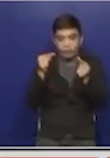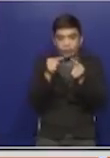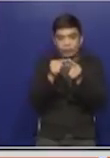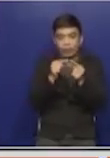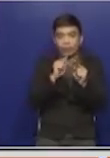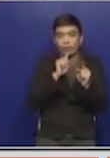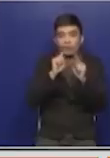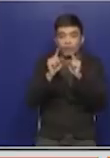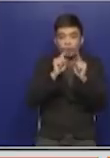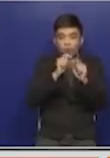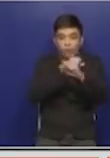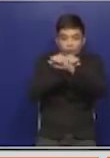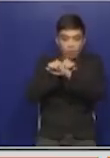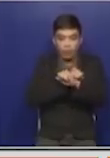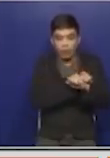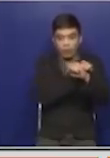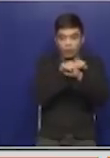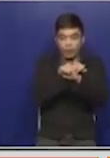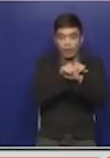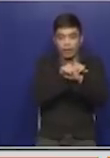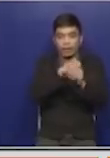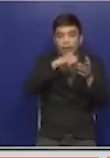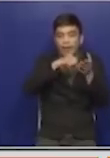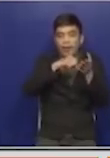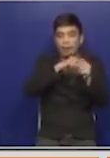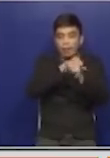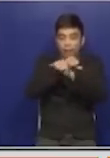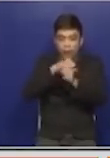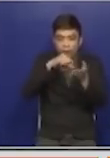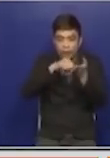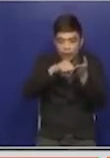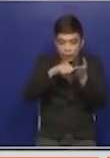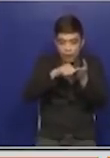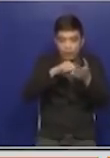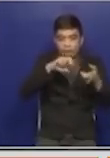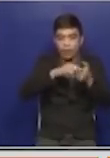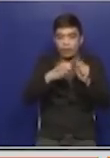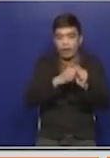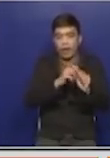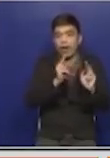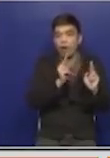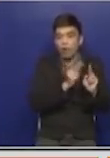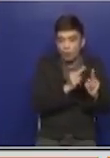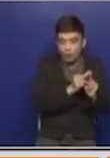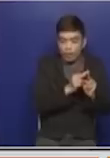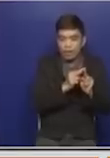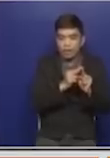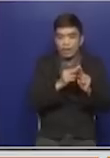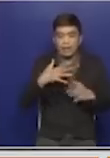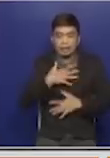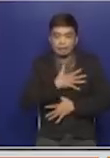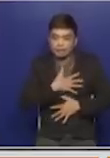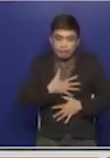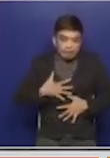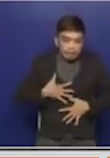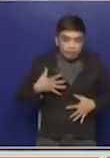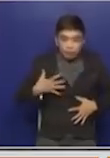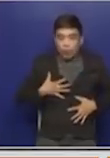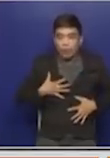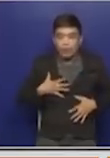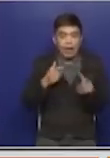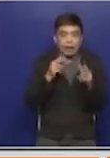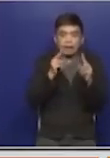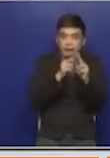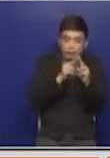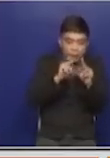างการป้องกันและแก้ไขปัญหาการข่มขืนและการกระทำชำเราและการล่วงละเมิด